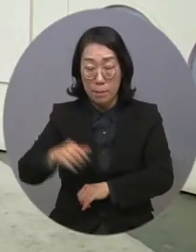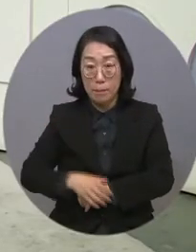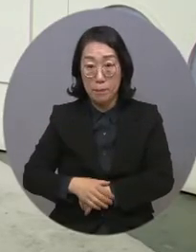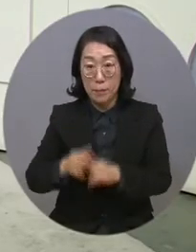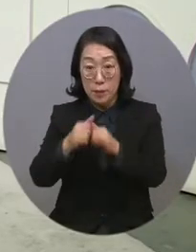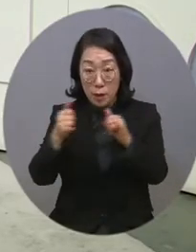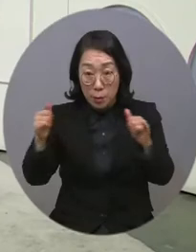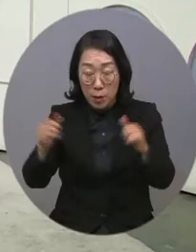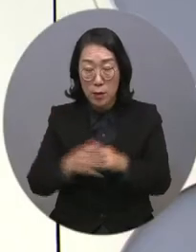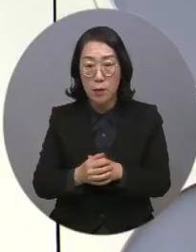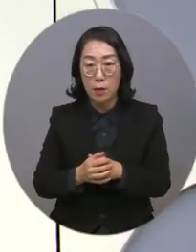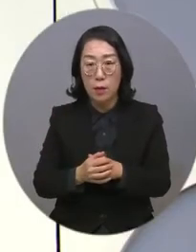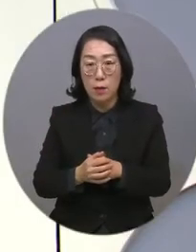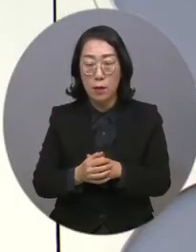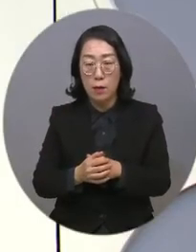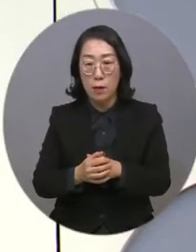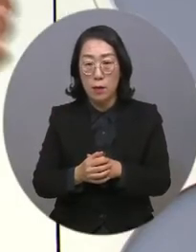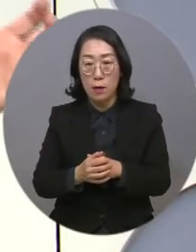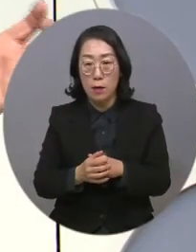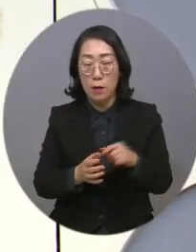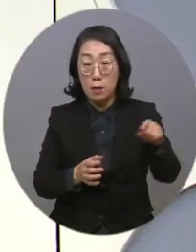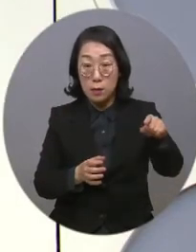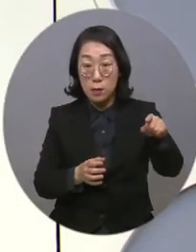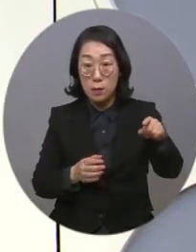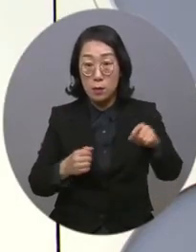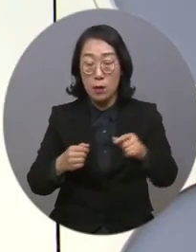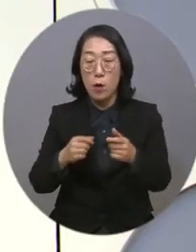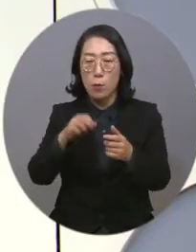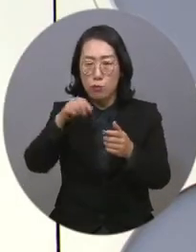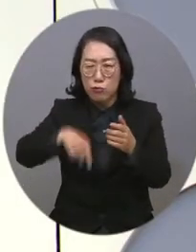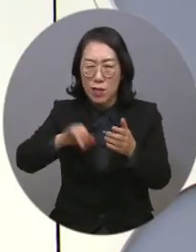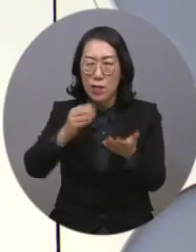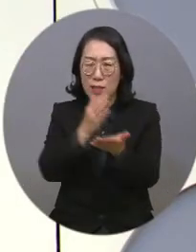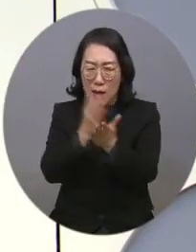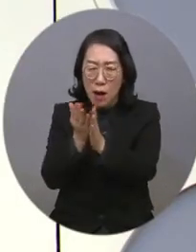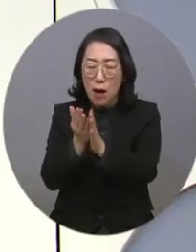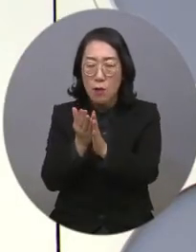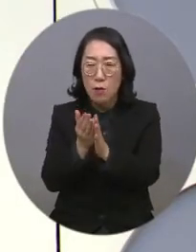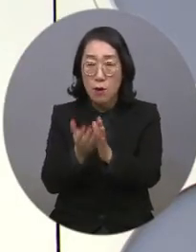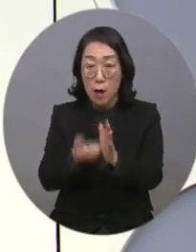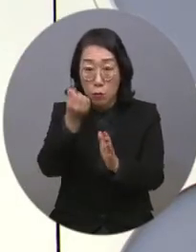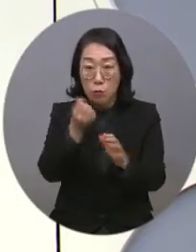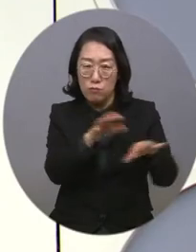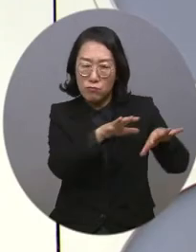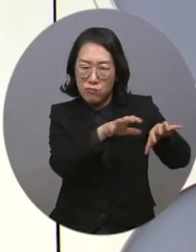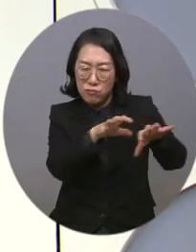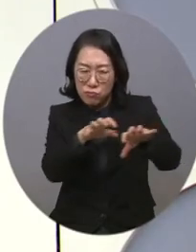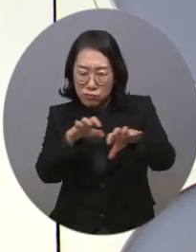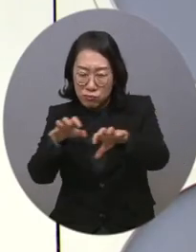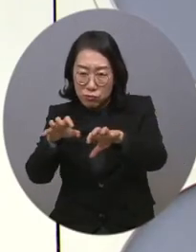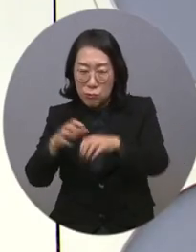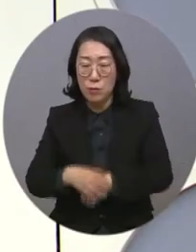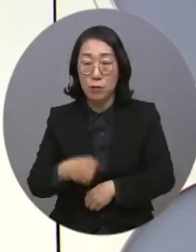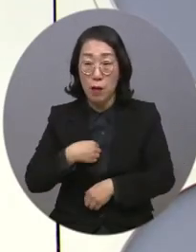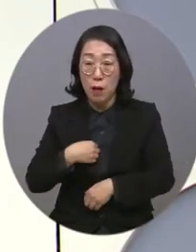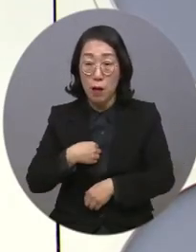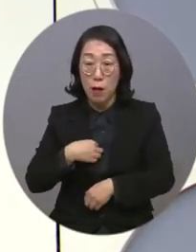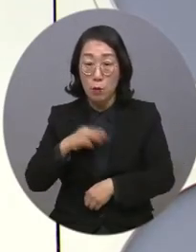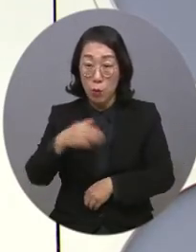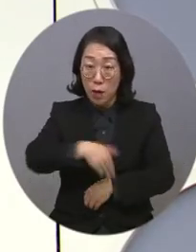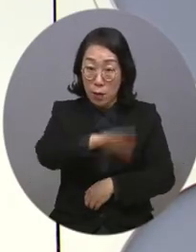이제 독립을 하거든요. 근데 그 무기를 최신 무기를 가지고 와가지고 자기 조국에 들어갈 때는 무기 필요 없잖아요.